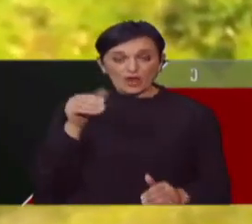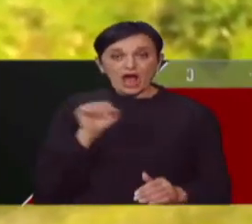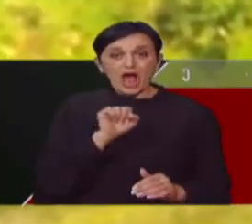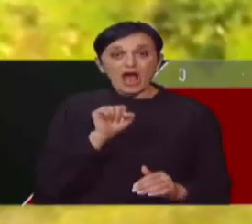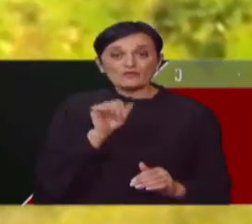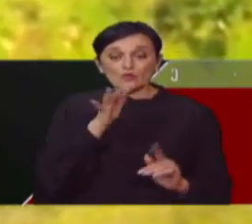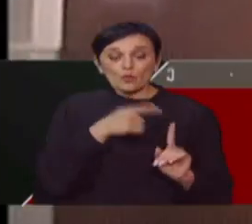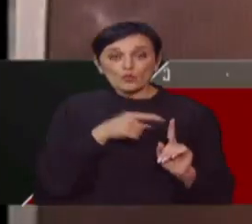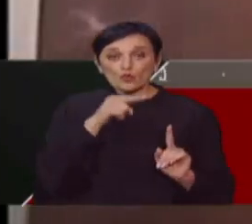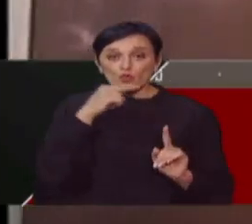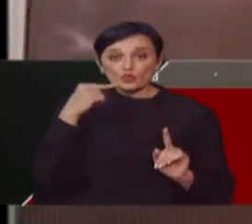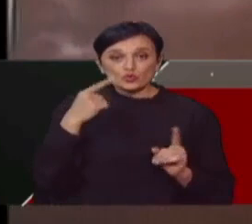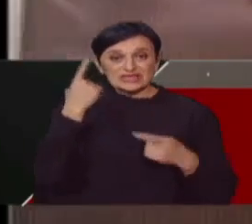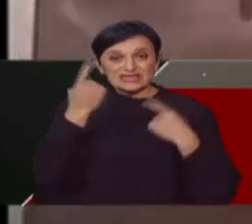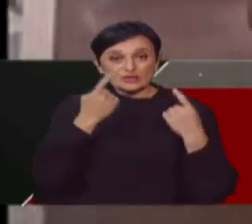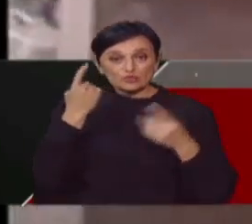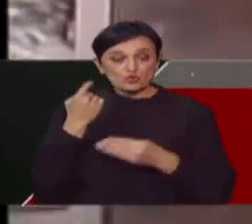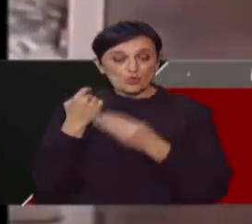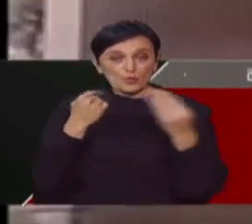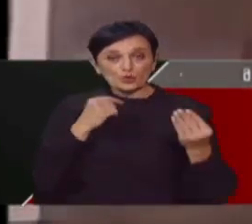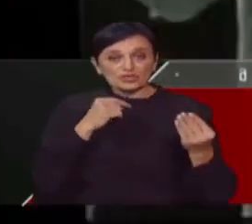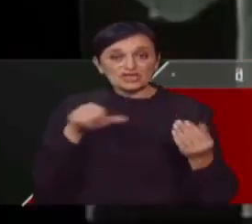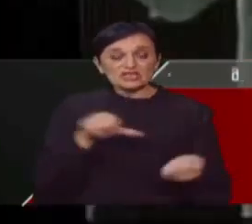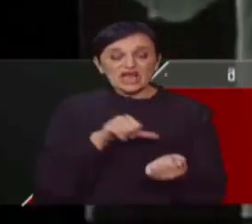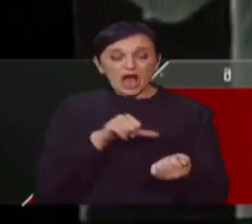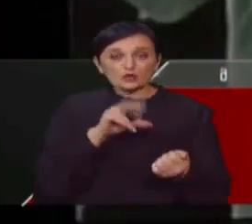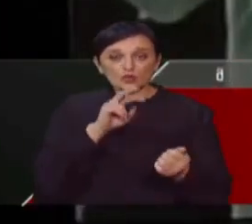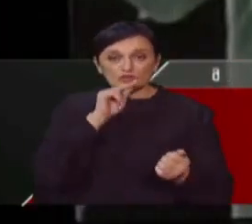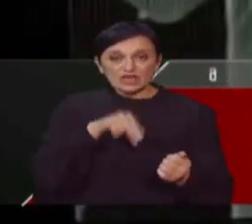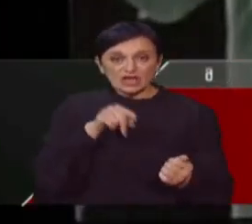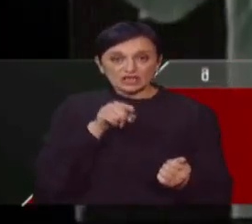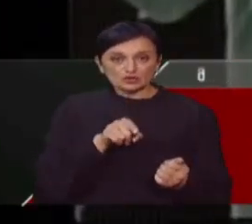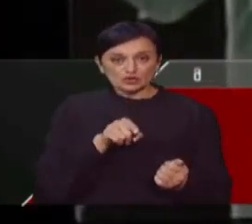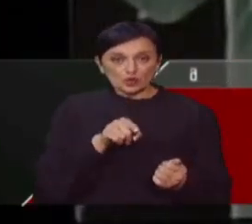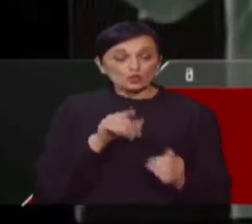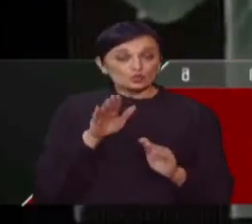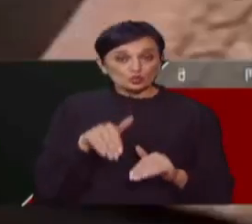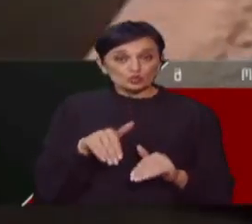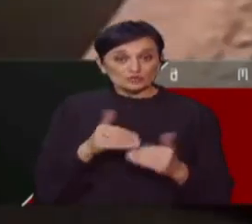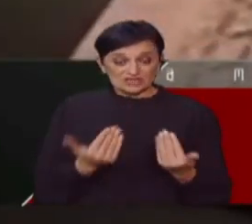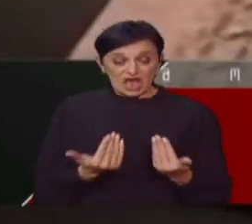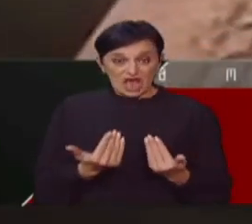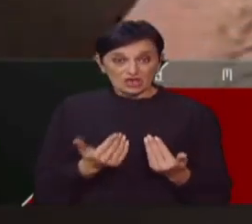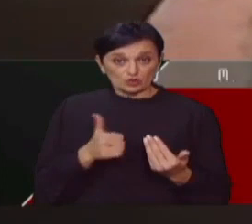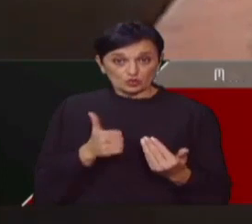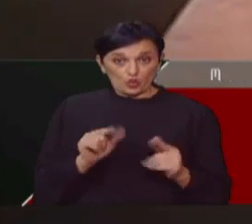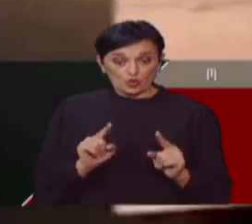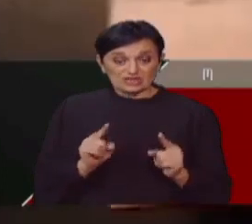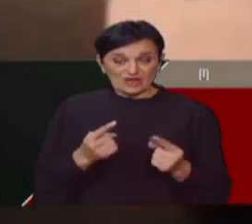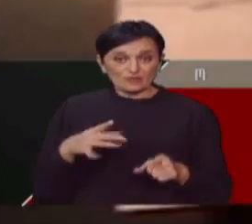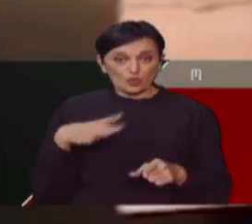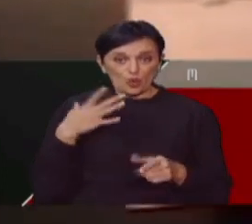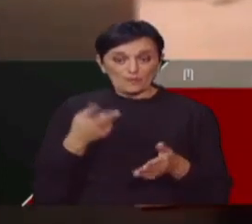ომის პერიოდში რუსეთისათვის ინფორმაციის მიწოდებაში და ნარკოდანაშაულში ადანაშაულებდა. თუმცა ახლა, როგორც დაკავებული